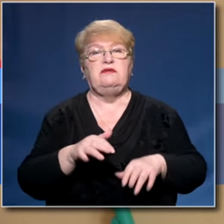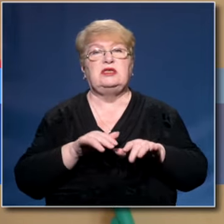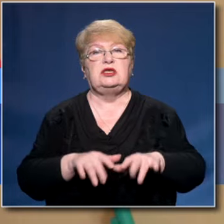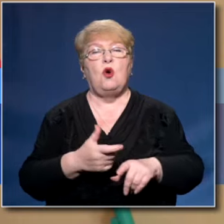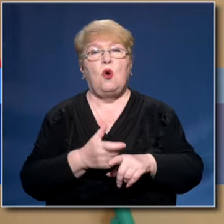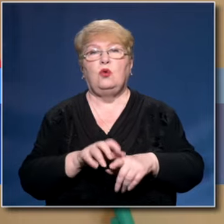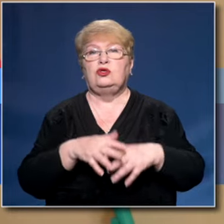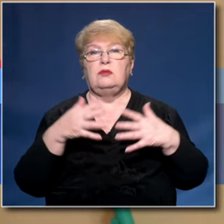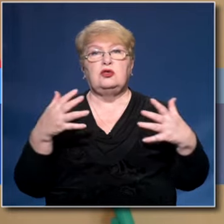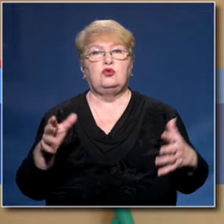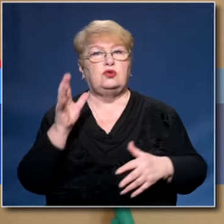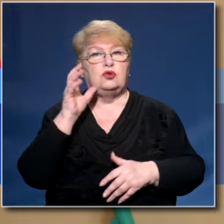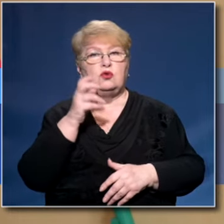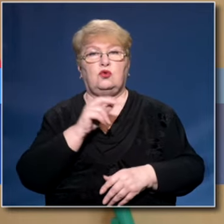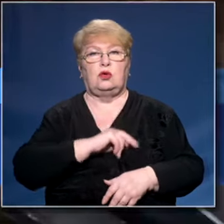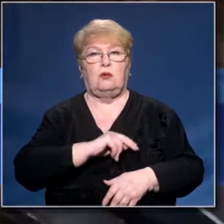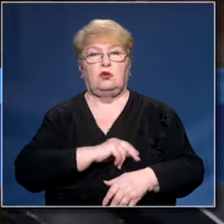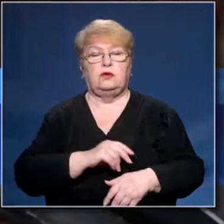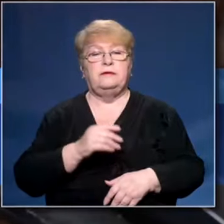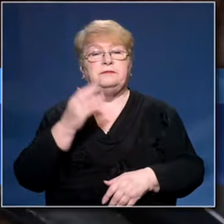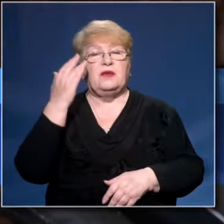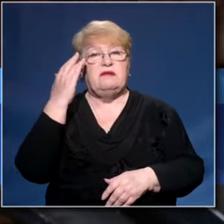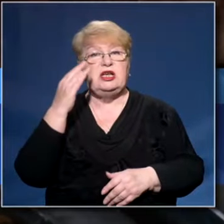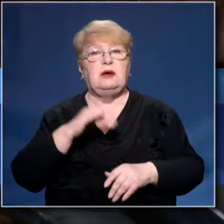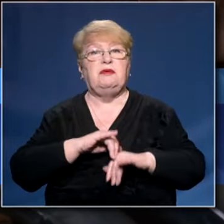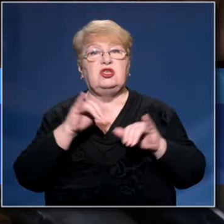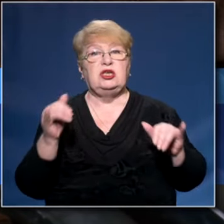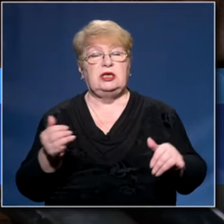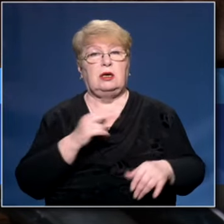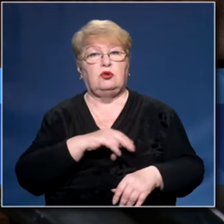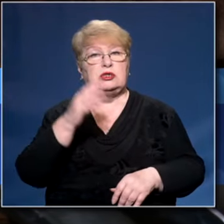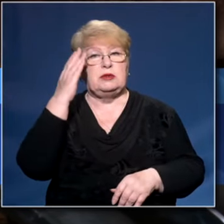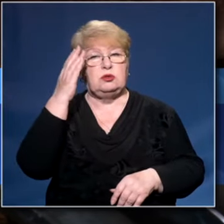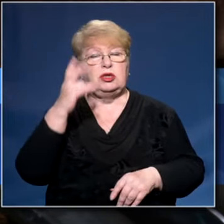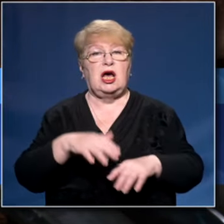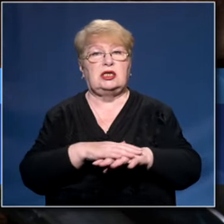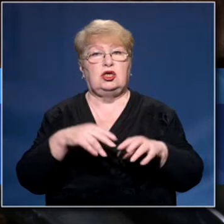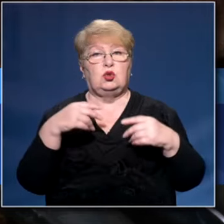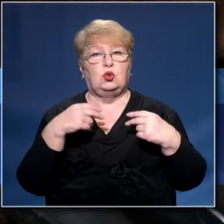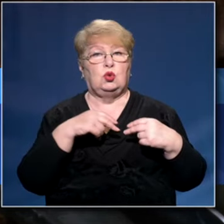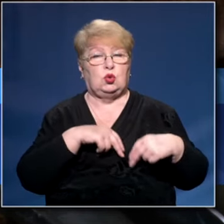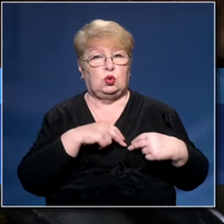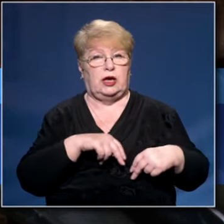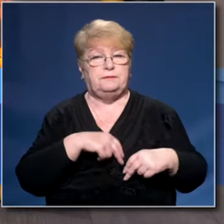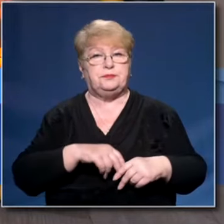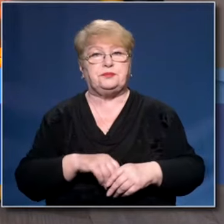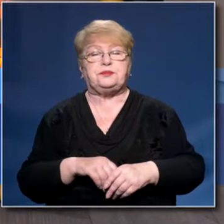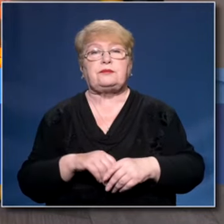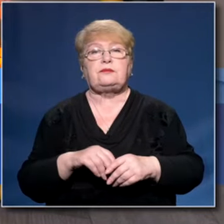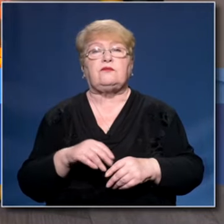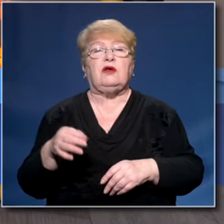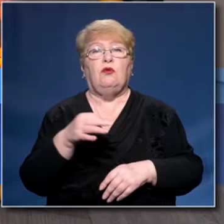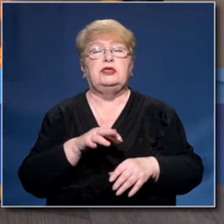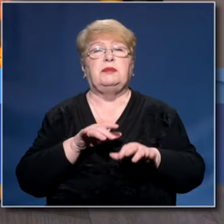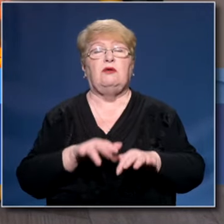с ними вести очень большую работу очень серьёзную в целях повышение конкурентоспособности на рынке труда и решения вопросов трудовой реабилитации